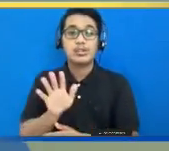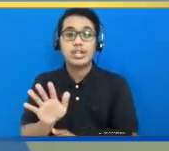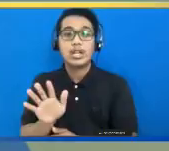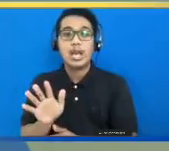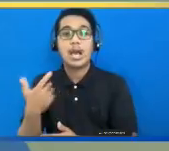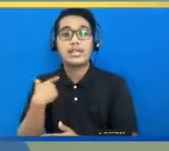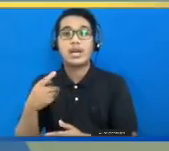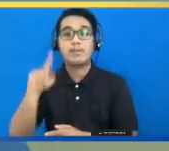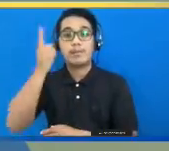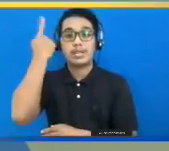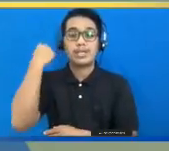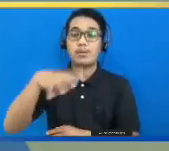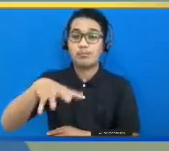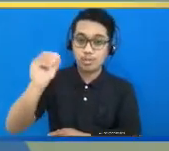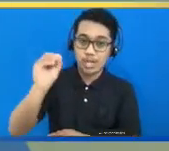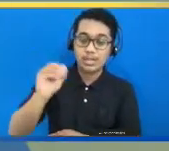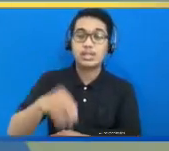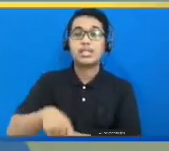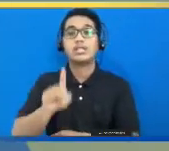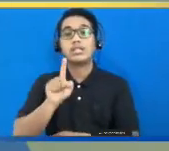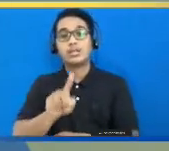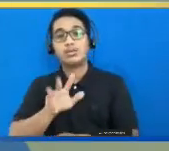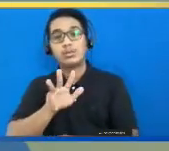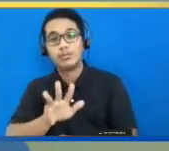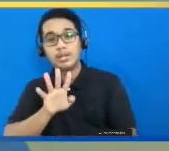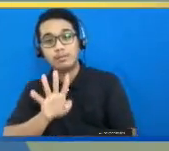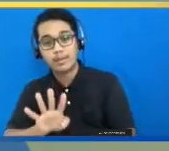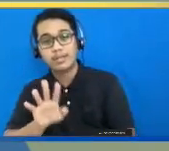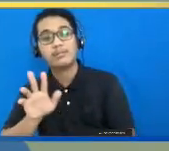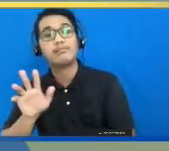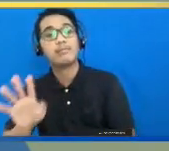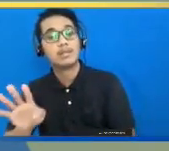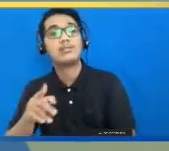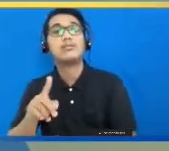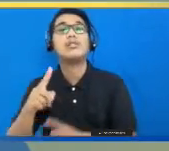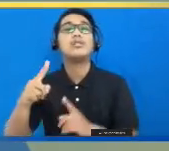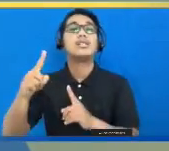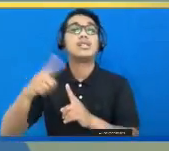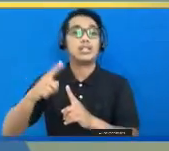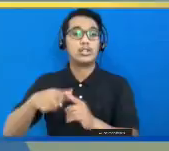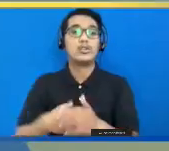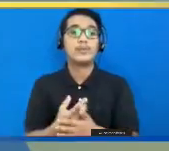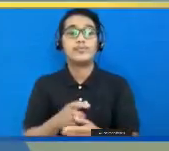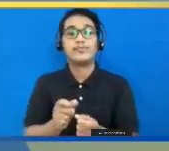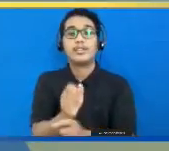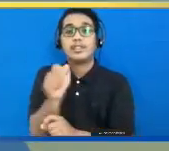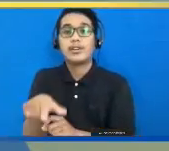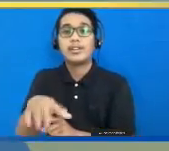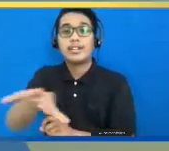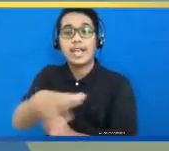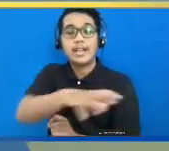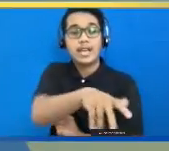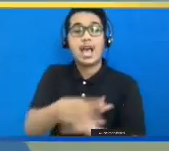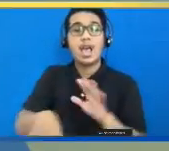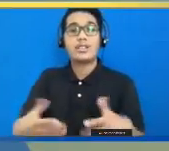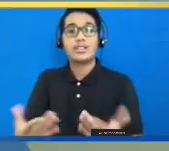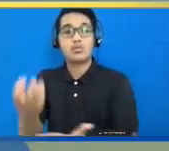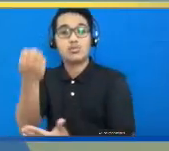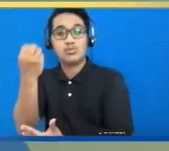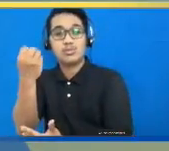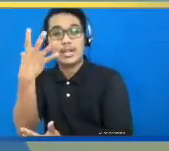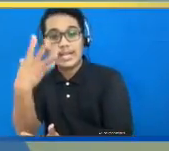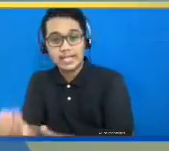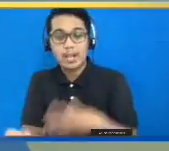terdiri atas pemerintah pusat 1944 5000000000000 transfer ke daerah dan Dana Desa